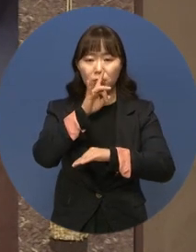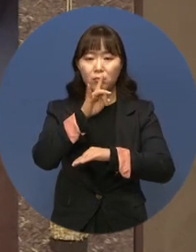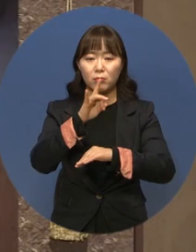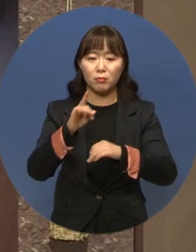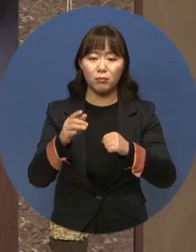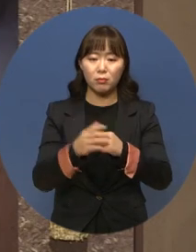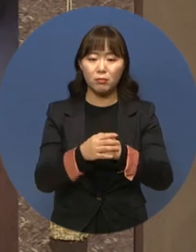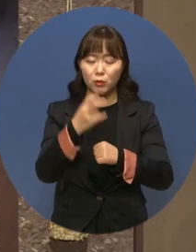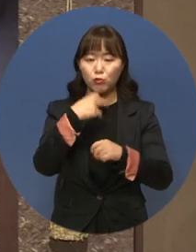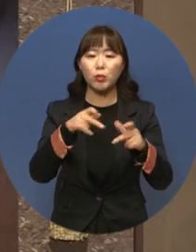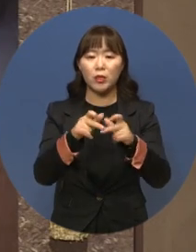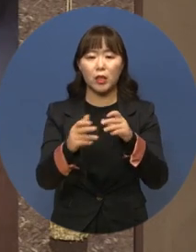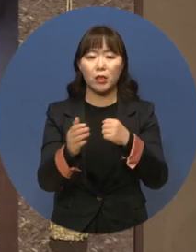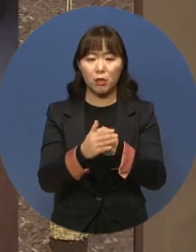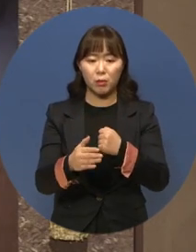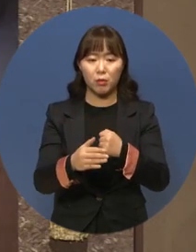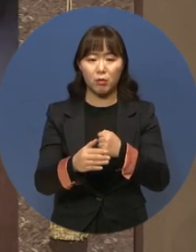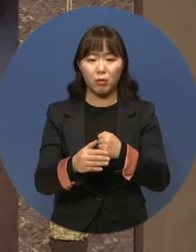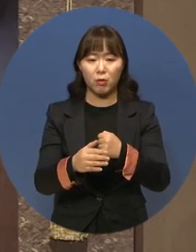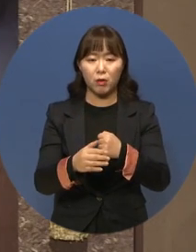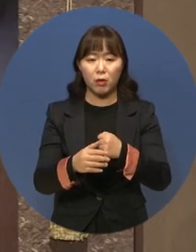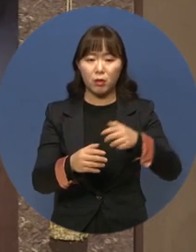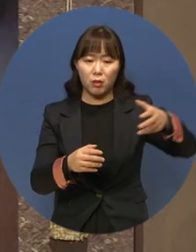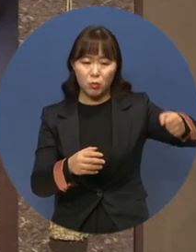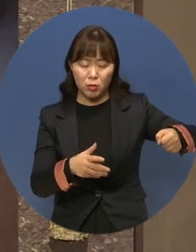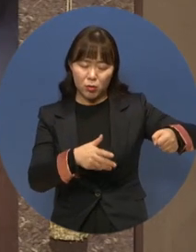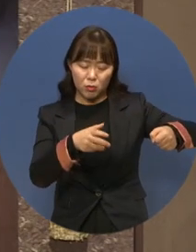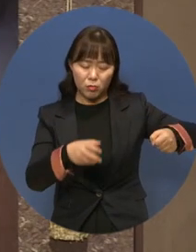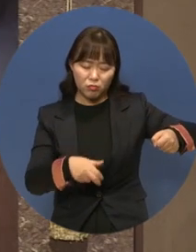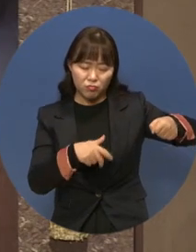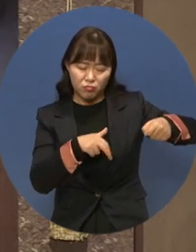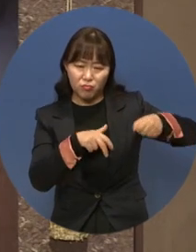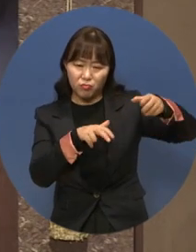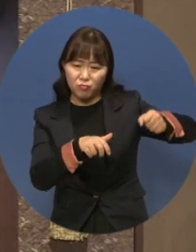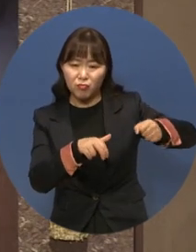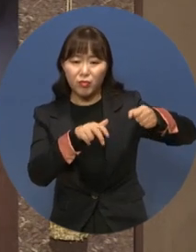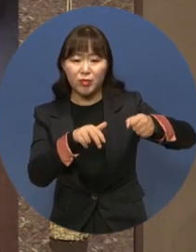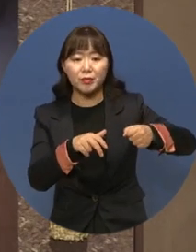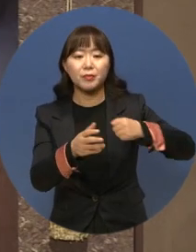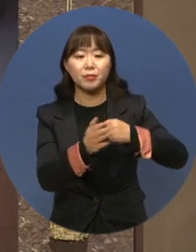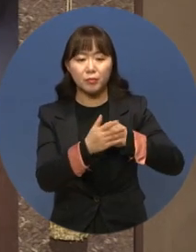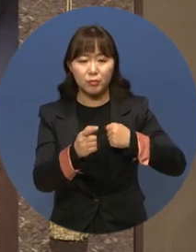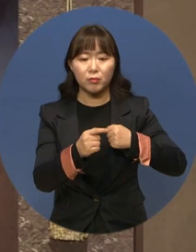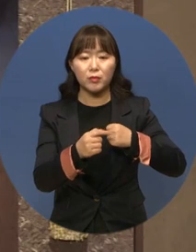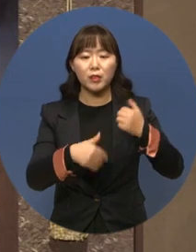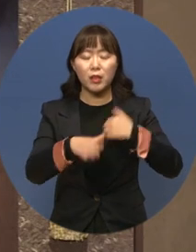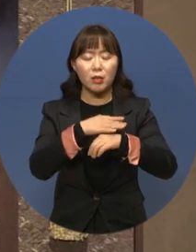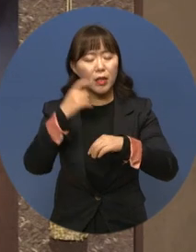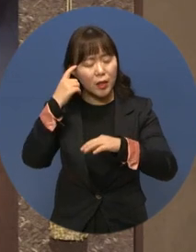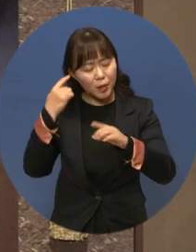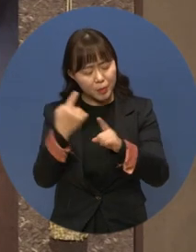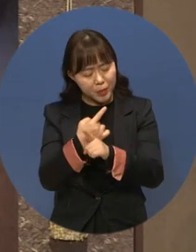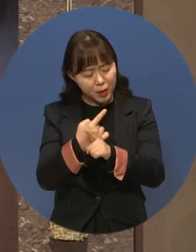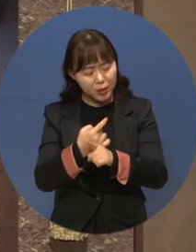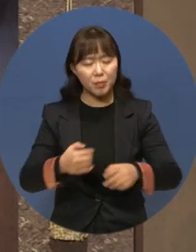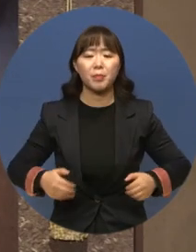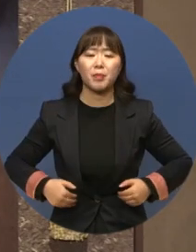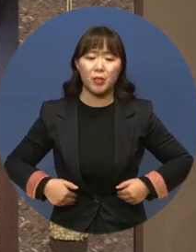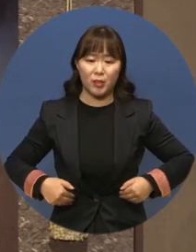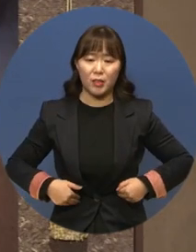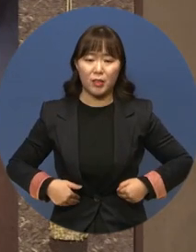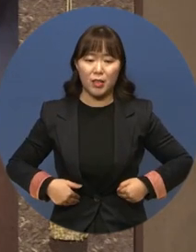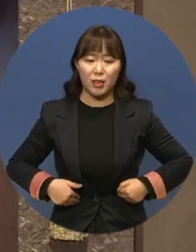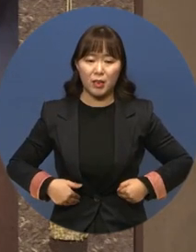이 중복장애 되니까 계단은 뭐 자꾸 올라가야 되는 그런 상황이더라고요. 그러니까 이런 것들은 조금 개선이 돼야 되겠다 하는